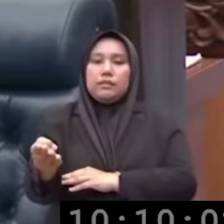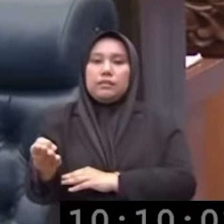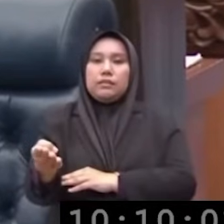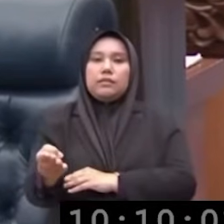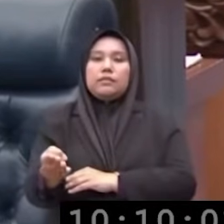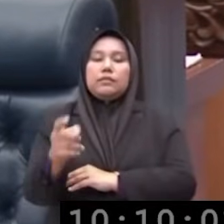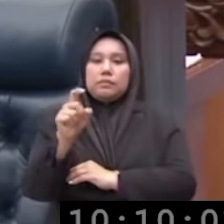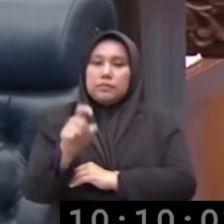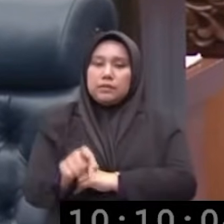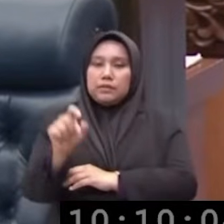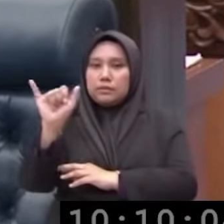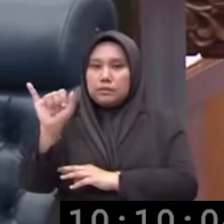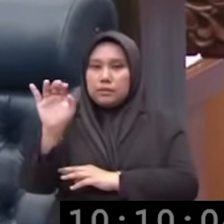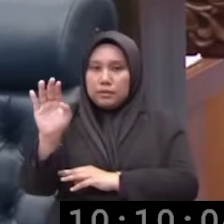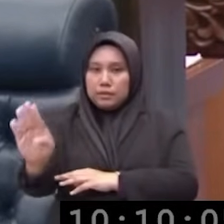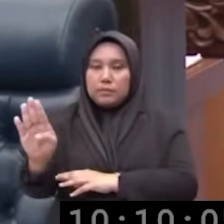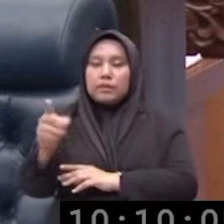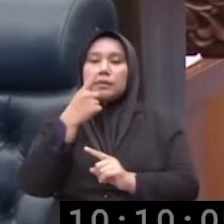apa yang saya hentai